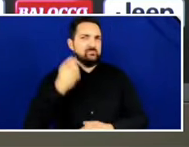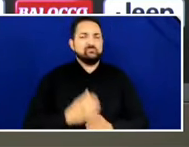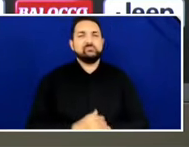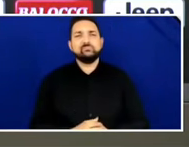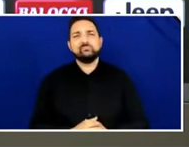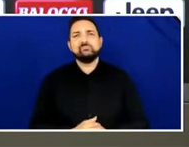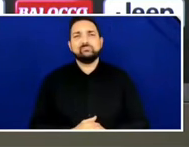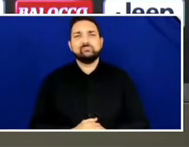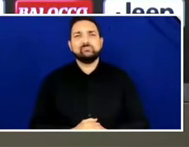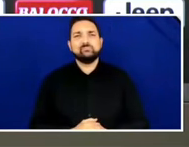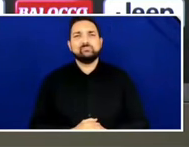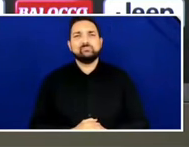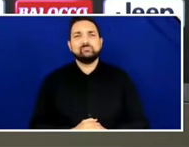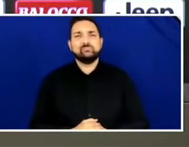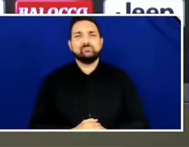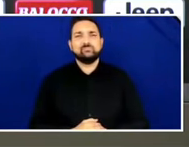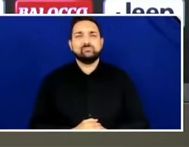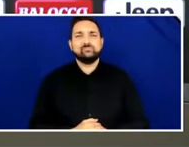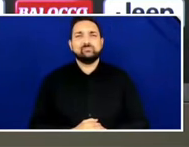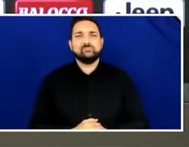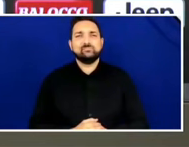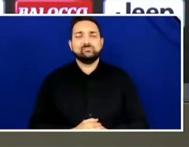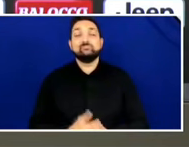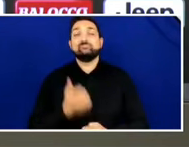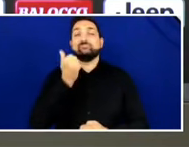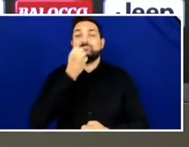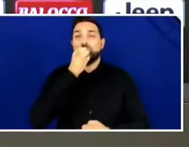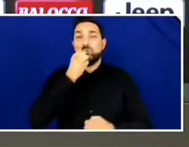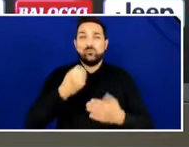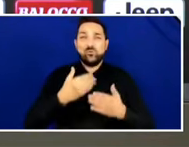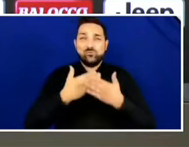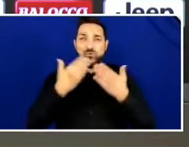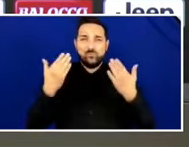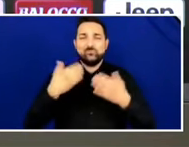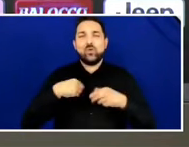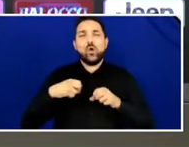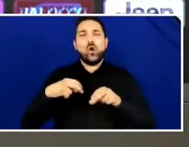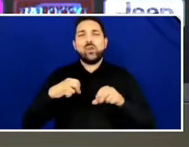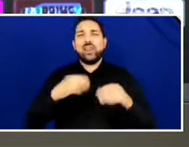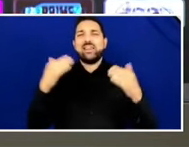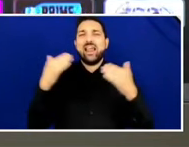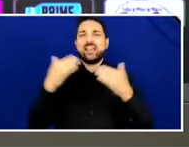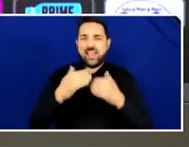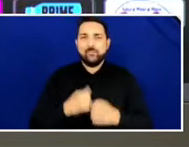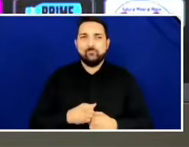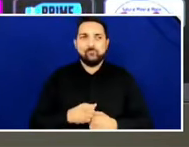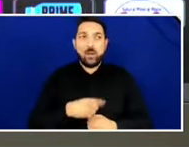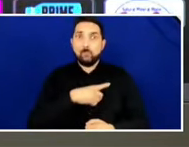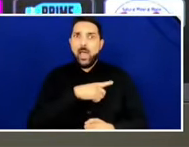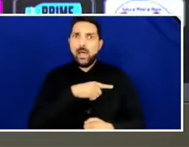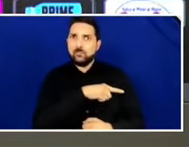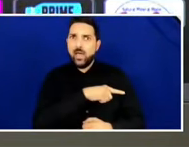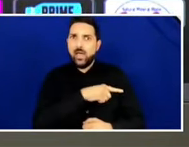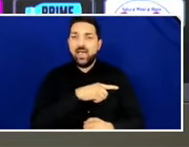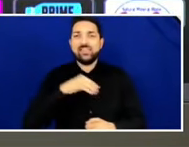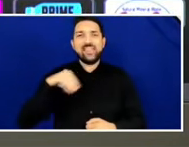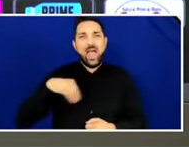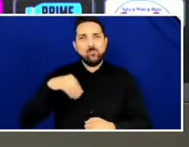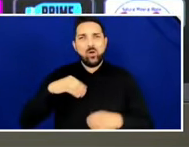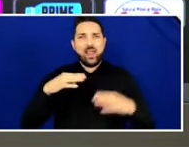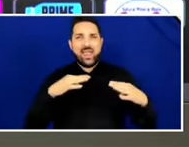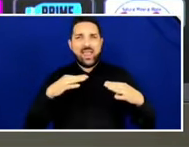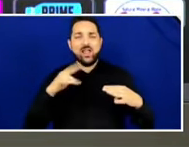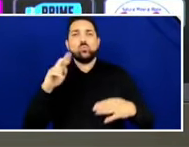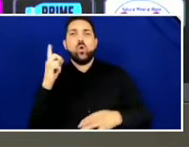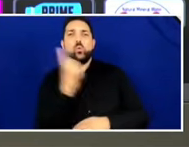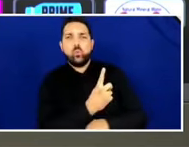positivo ciao Buongiorno Massimiliano lti corri della Sera il Parma ha fatto una grande partita a Napoli poi ha perso 2-1 con espulsione ha perso